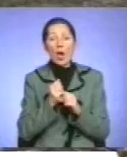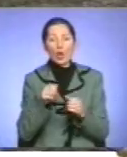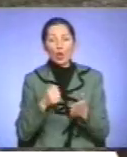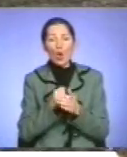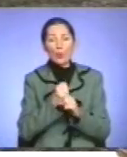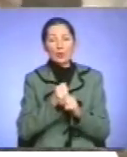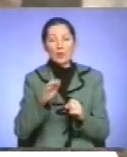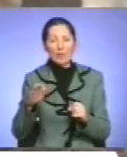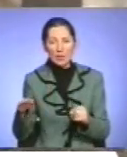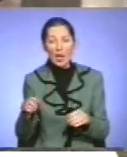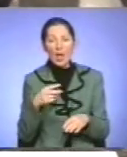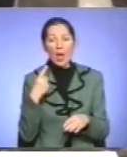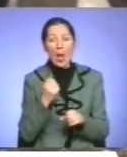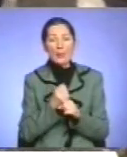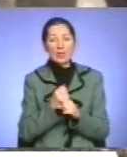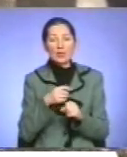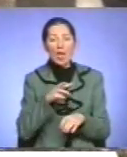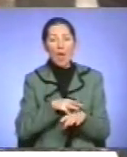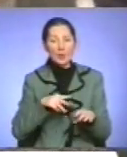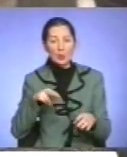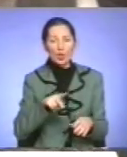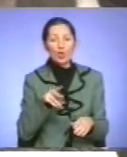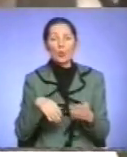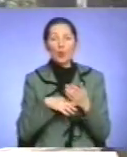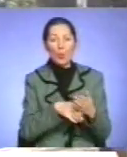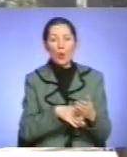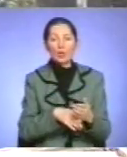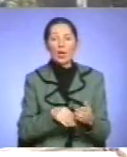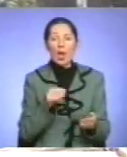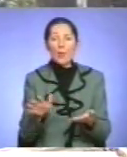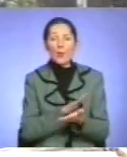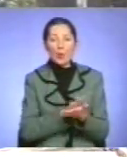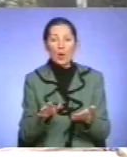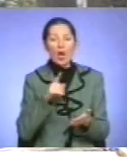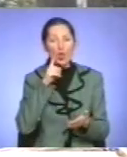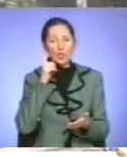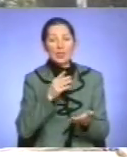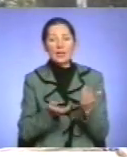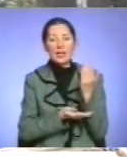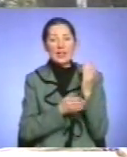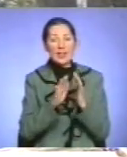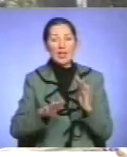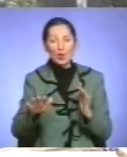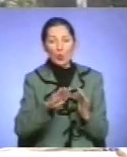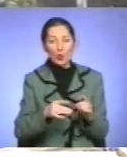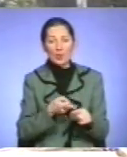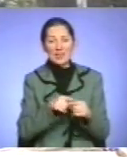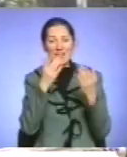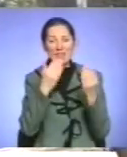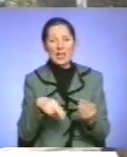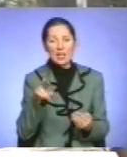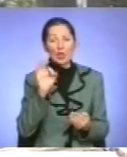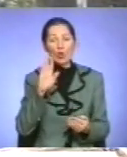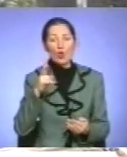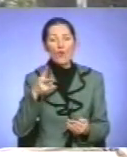міліції завітали, аби допомогти прибрати та озеленити територію. Цей день довкілля співробітники органів